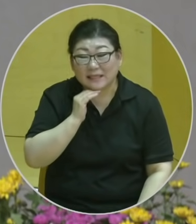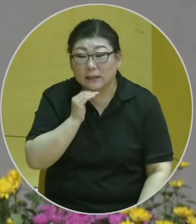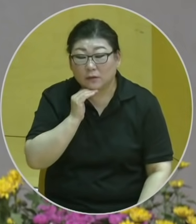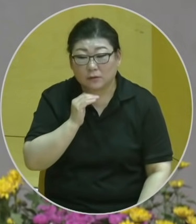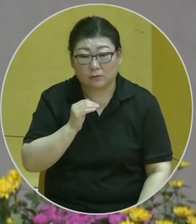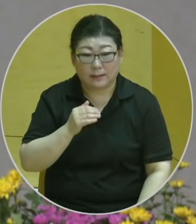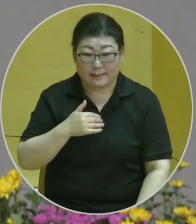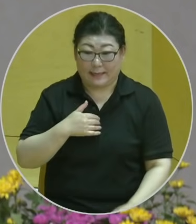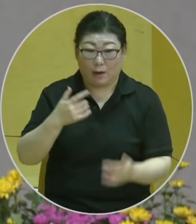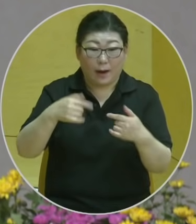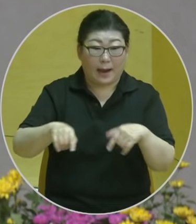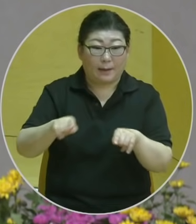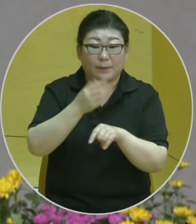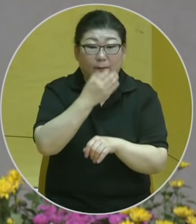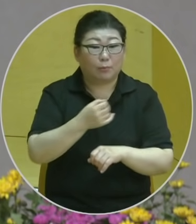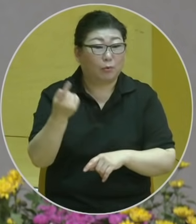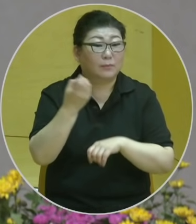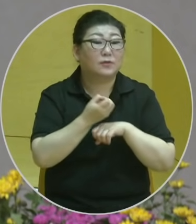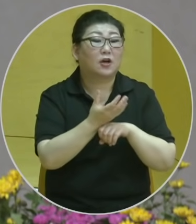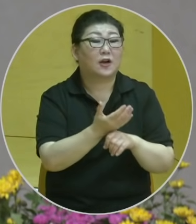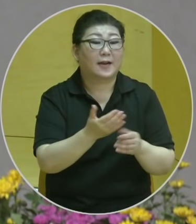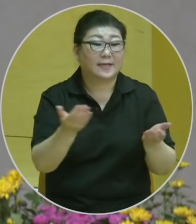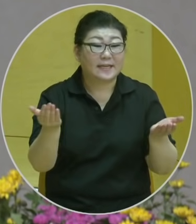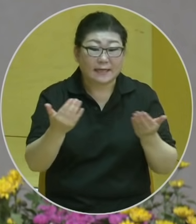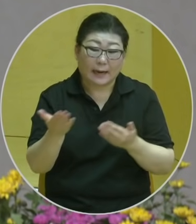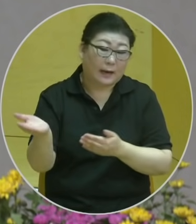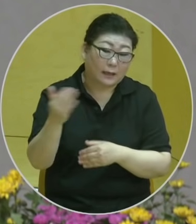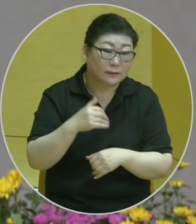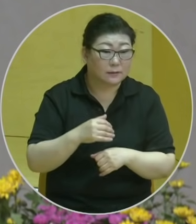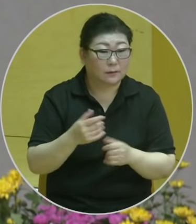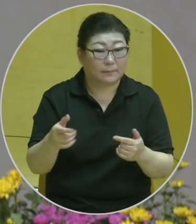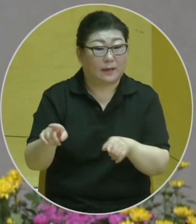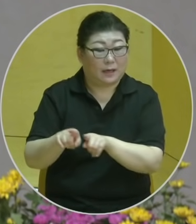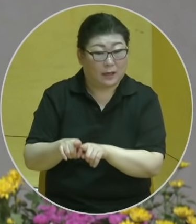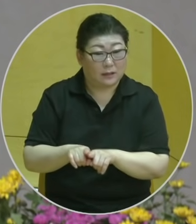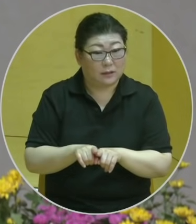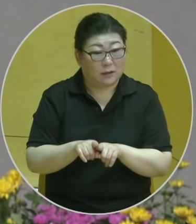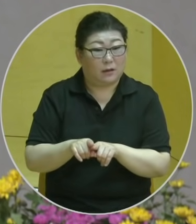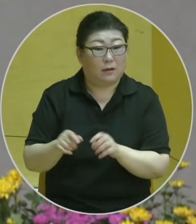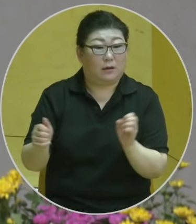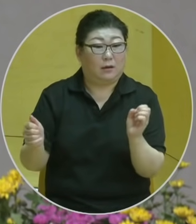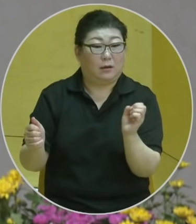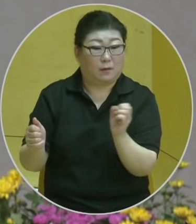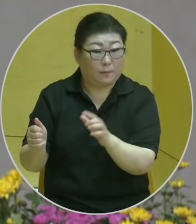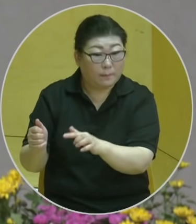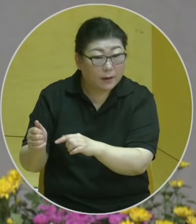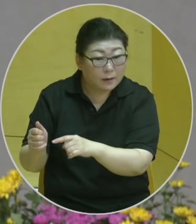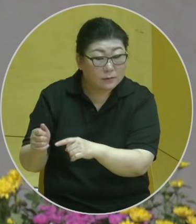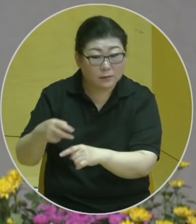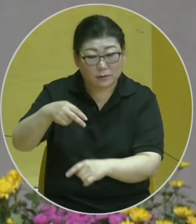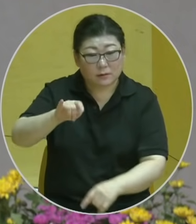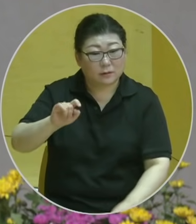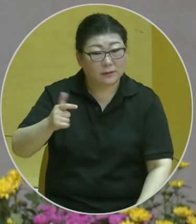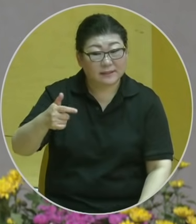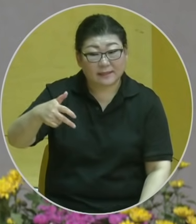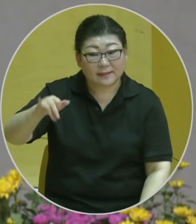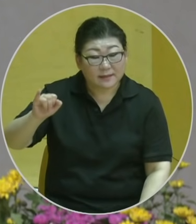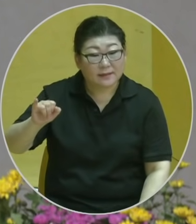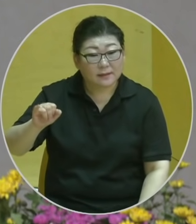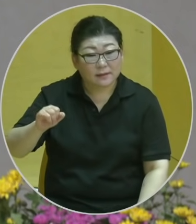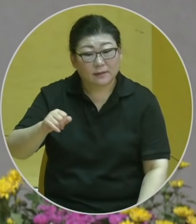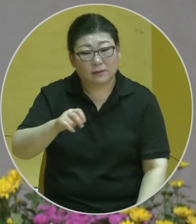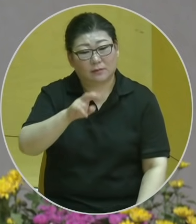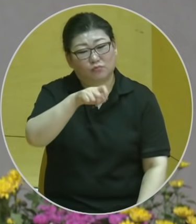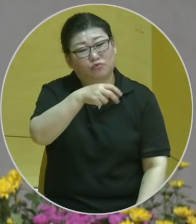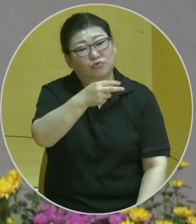함께 이 복음을 전하는 일에 쓰임받지 않냐고. 그렇게 제안을 해서 센키는 무디를 따라서 전도대의